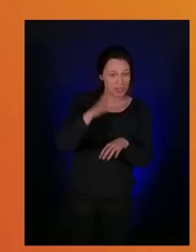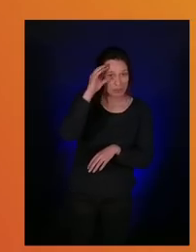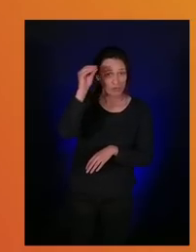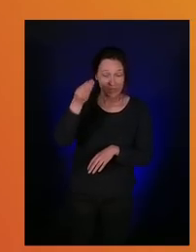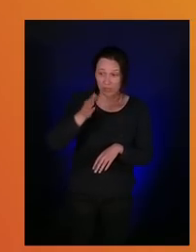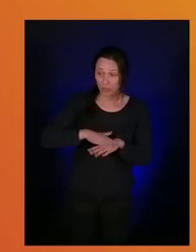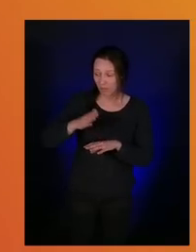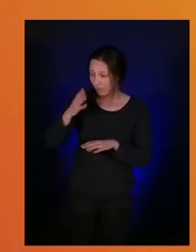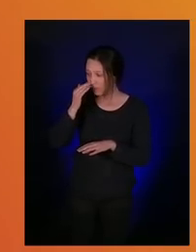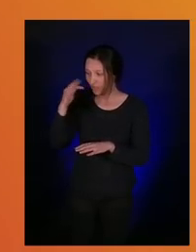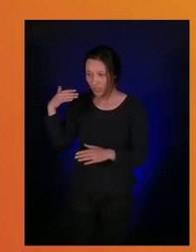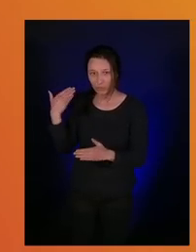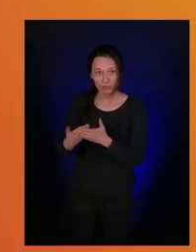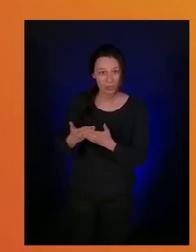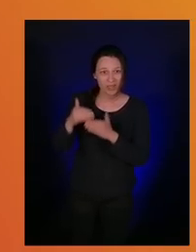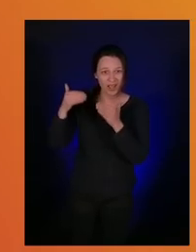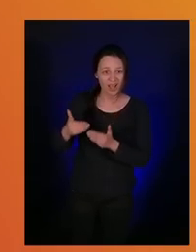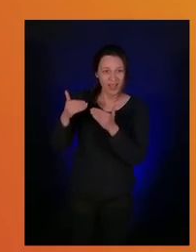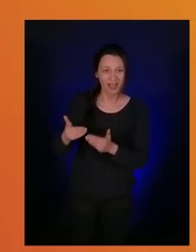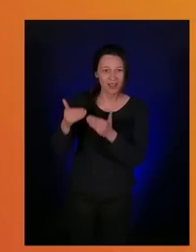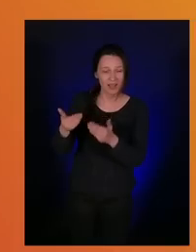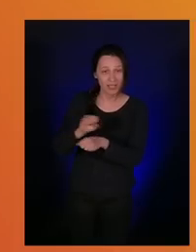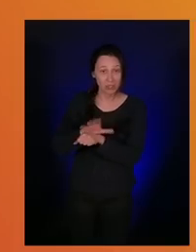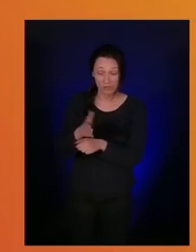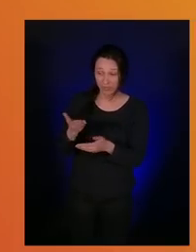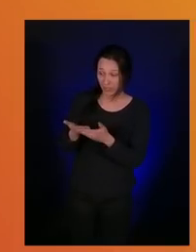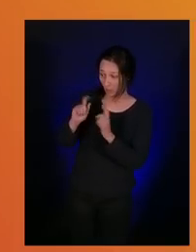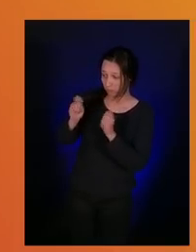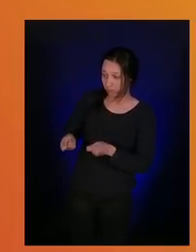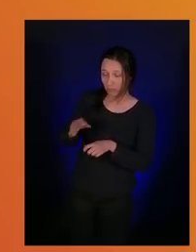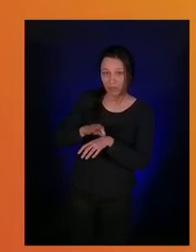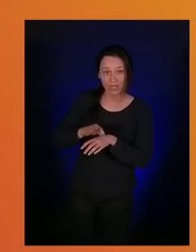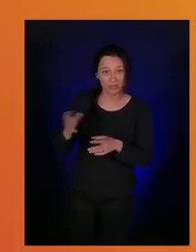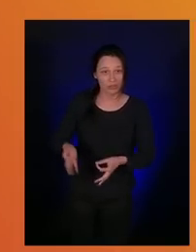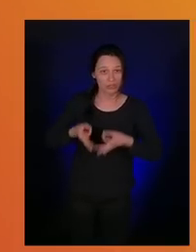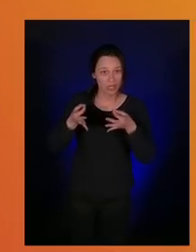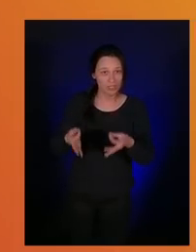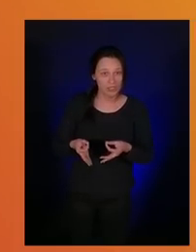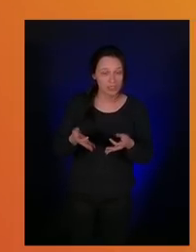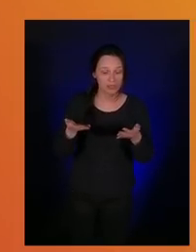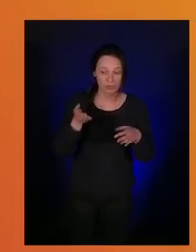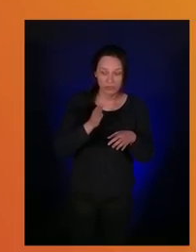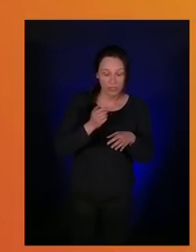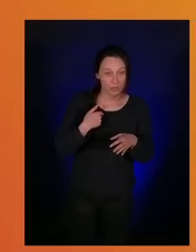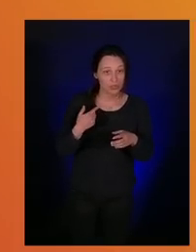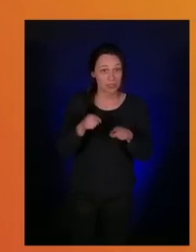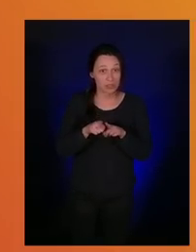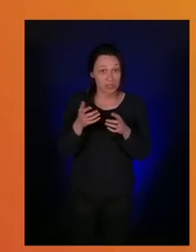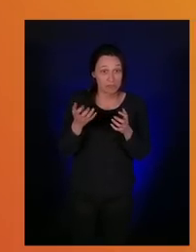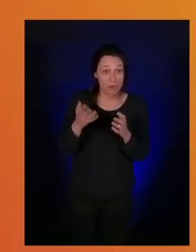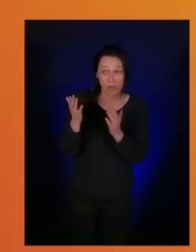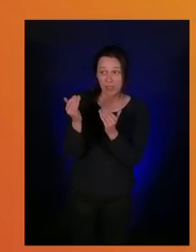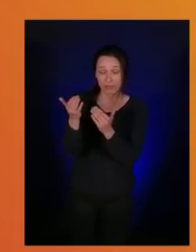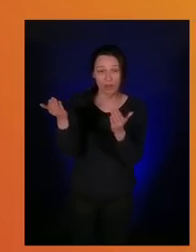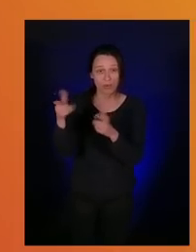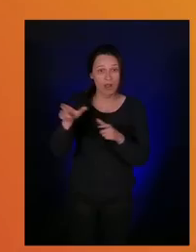arrêts Covid sont considérés en maladie ordinaire. Espoir de voir réintégrer nos collègues suspendus et tant